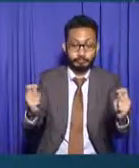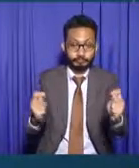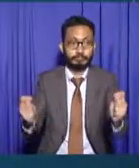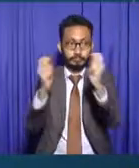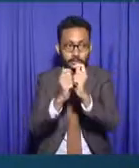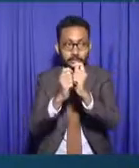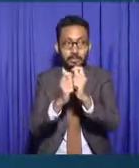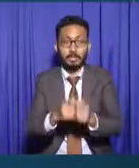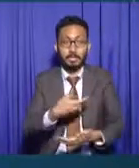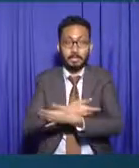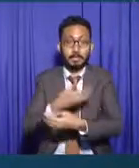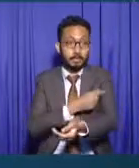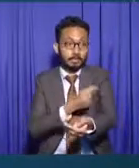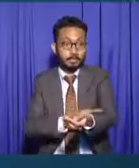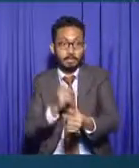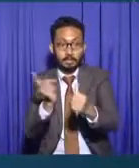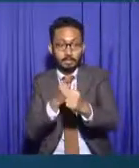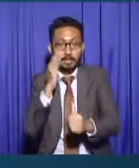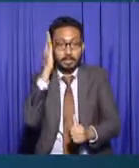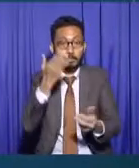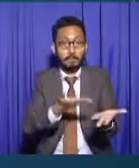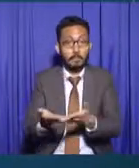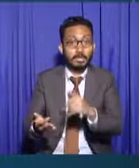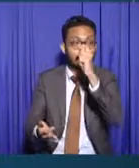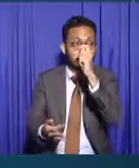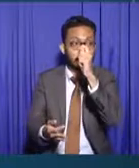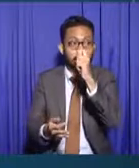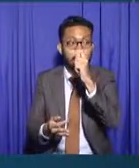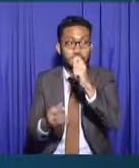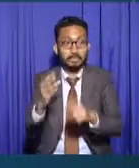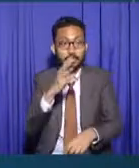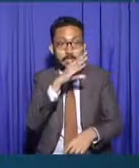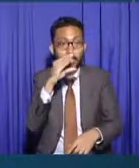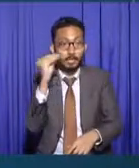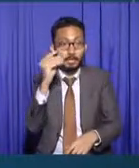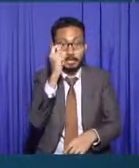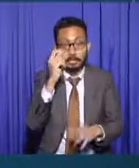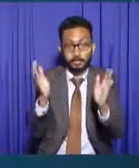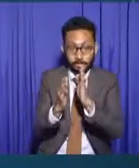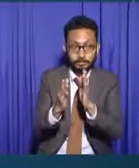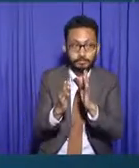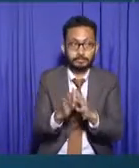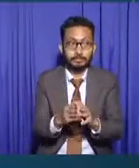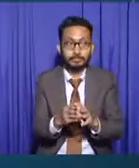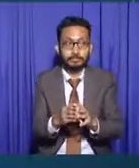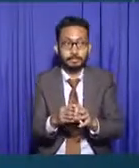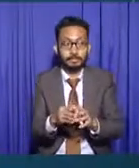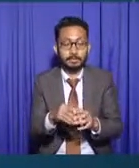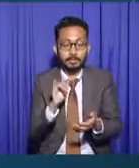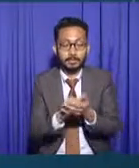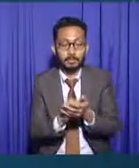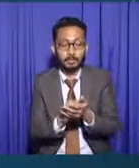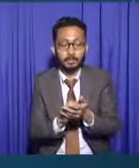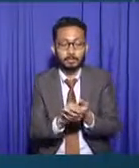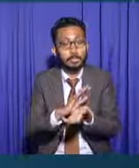filial pertama akan membawa t besar dan t kecil yaitu